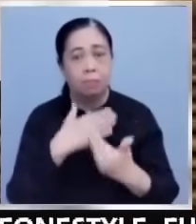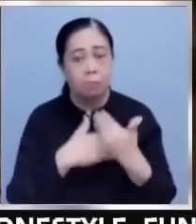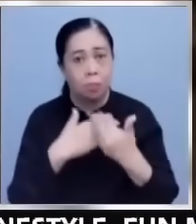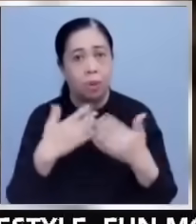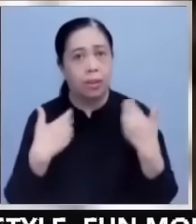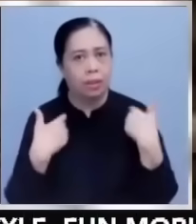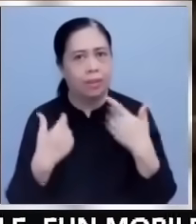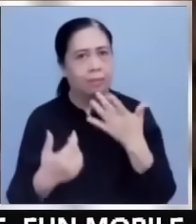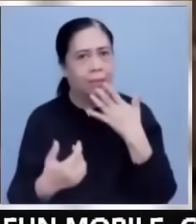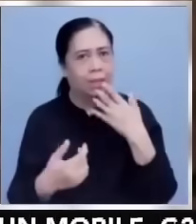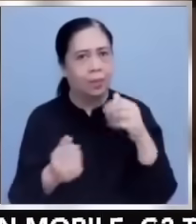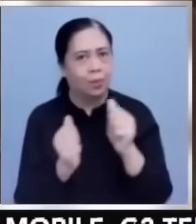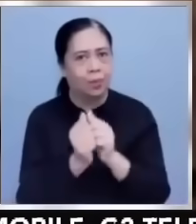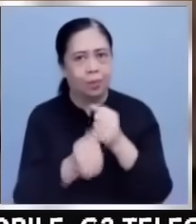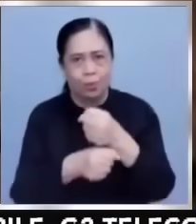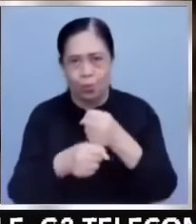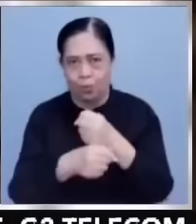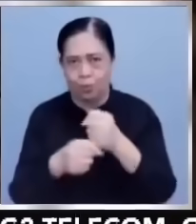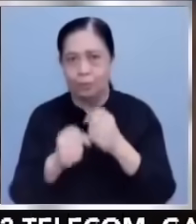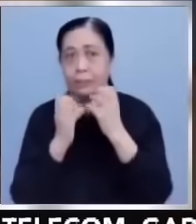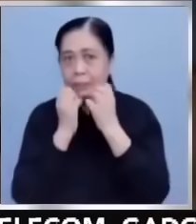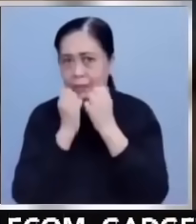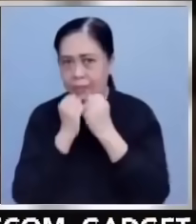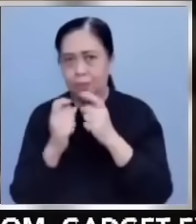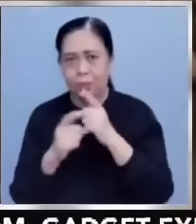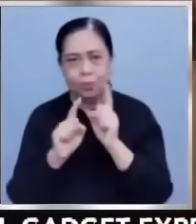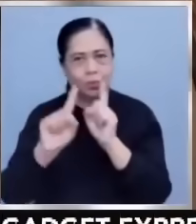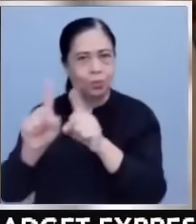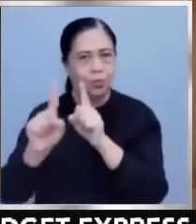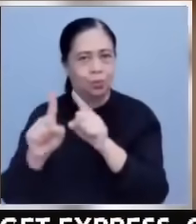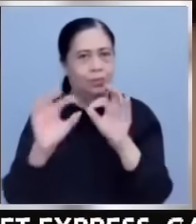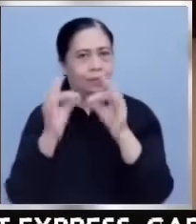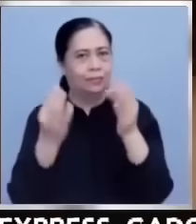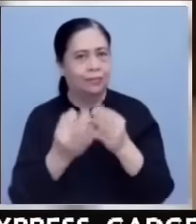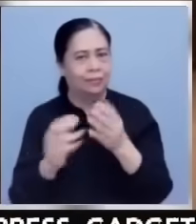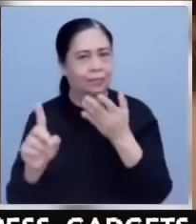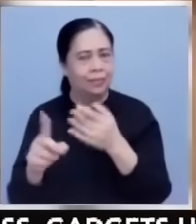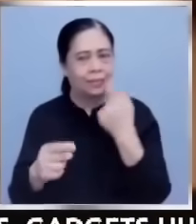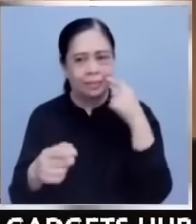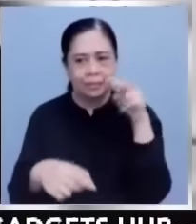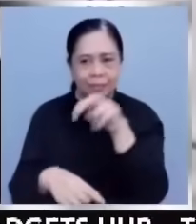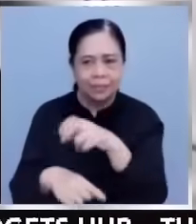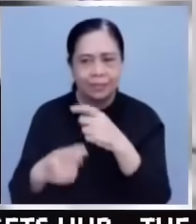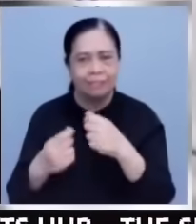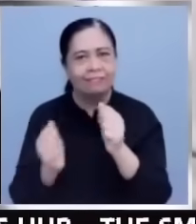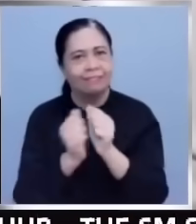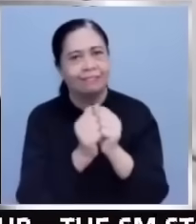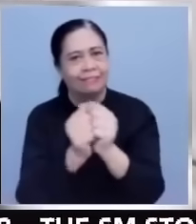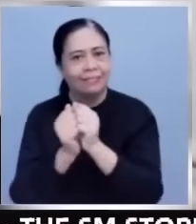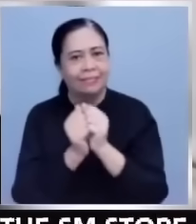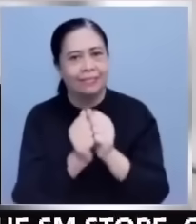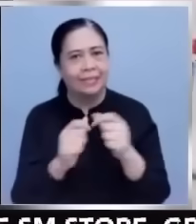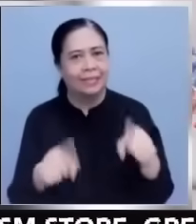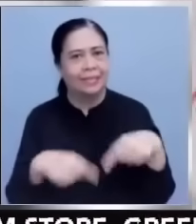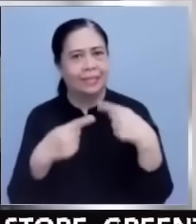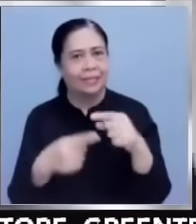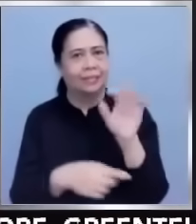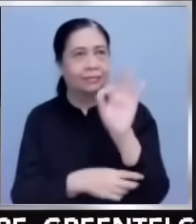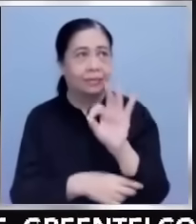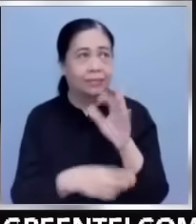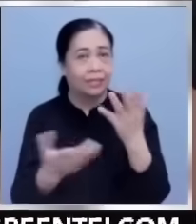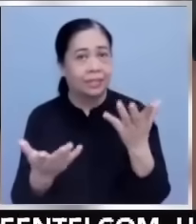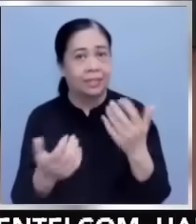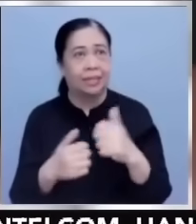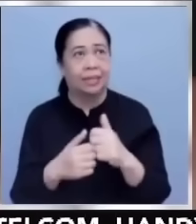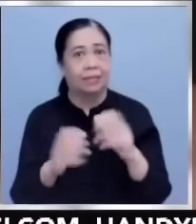kape. Sulit naman daw ang pagpunta ng pamilyang ito na inabutan naming nagbabanding. Since Friday, it's family day para